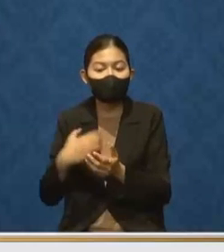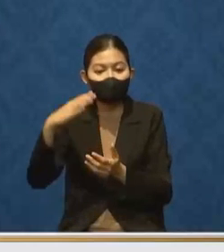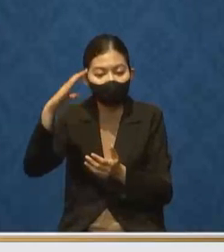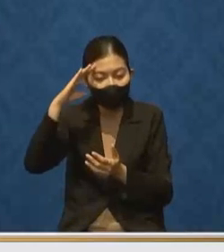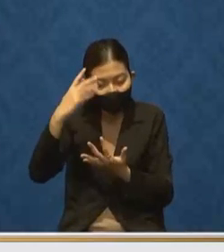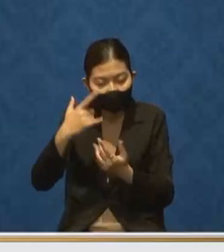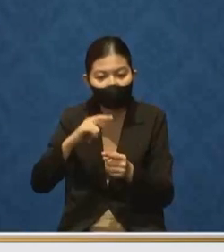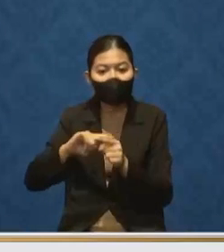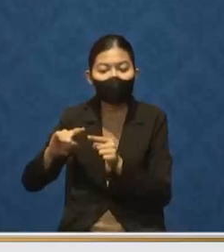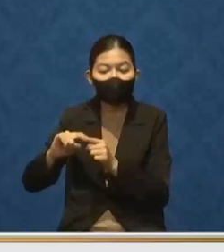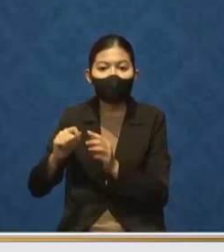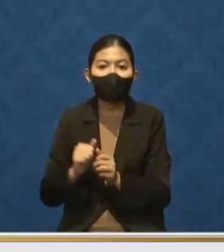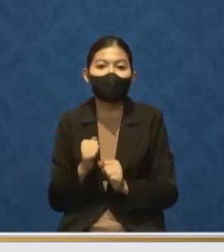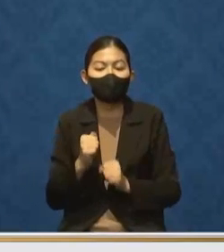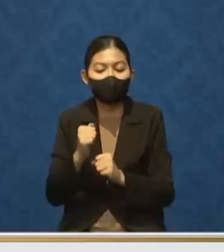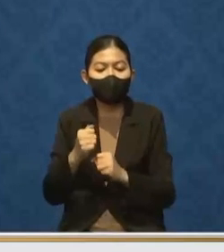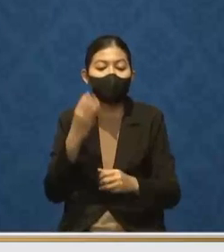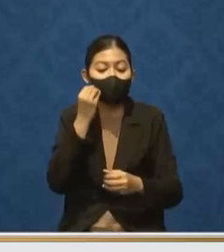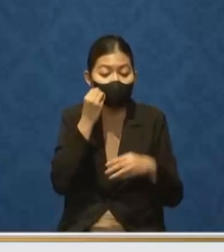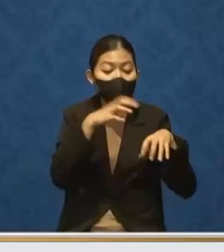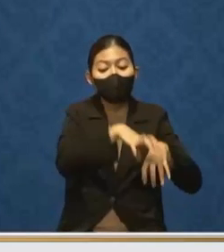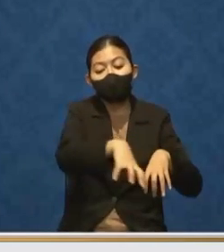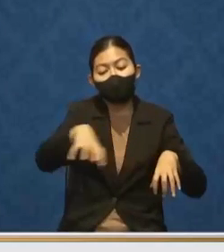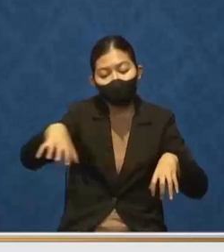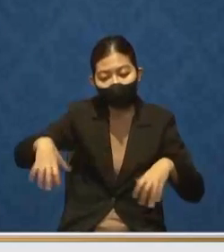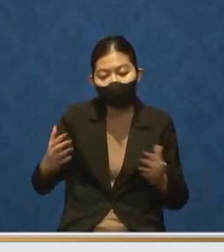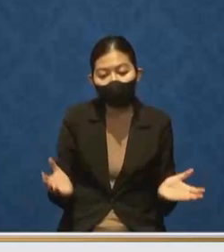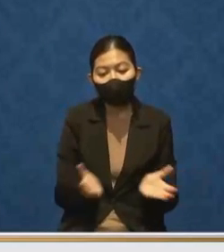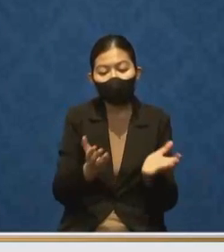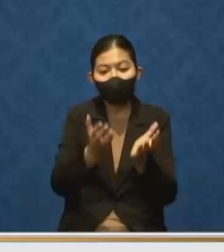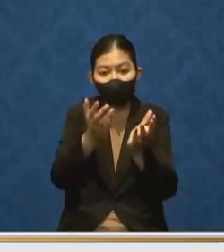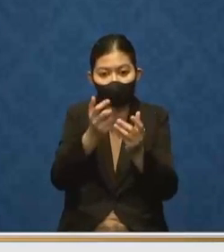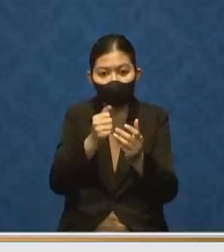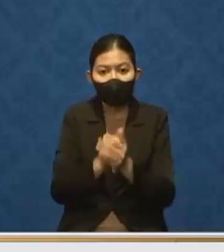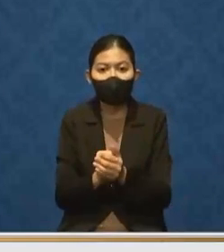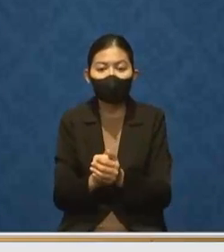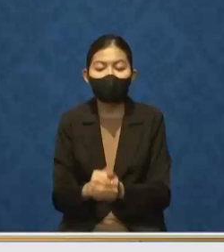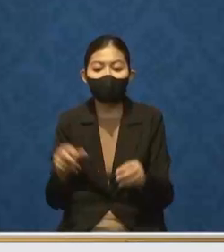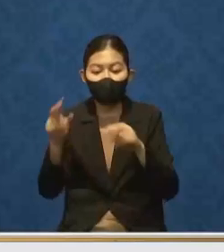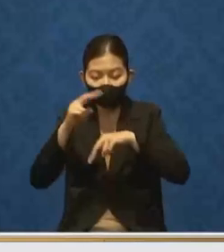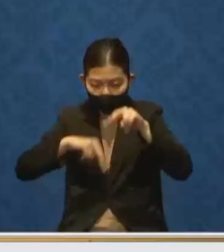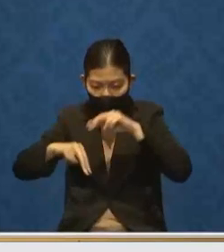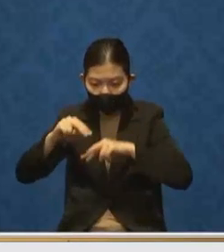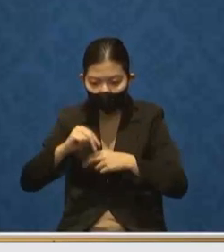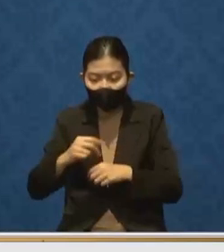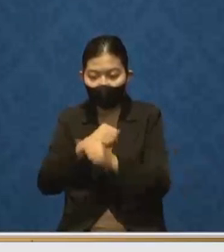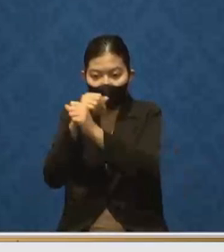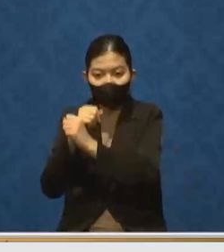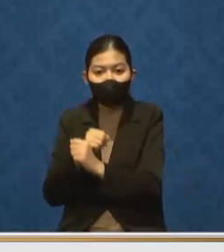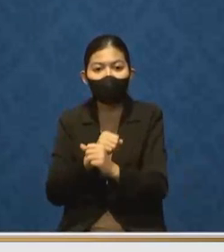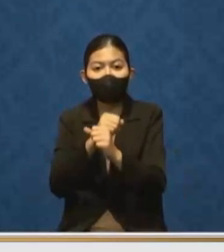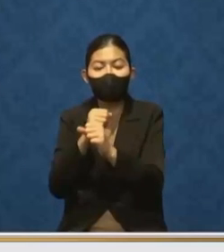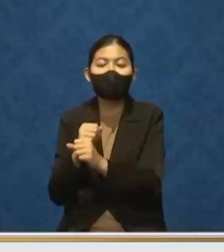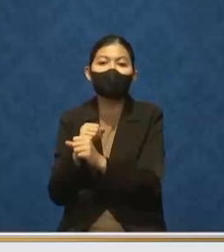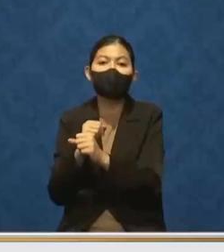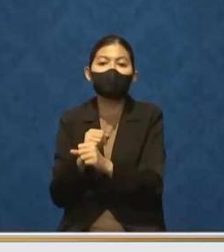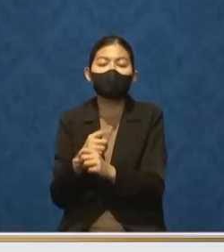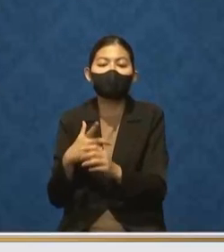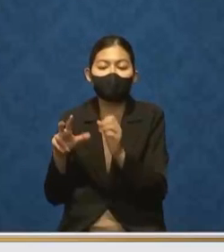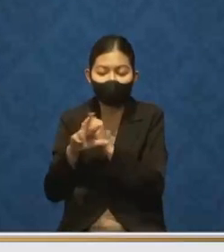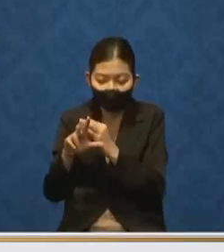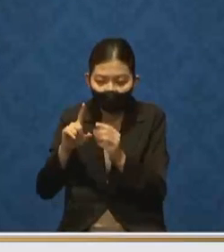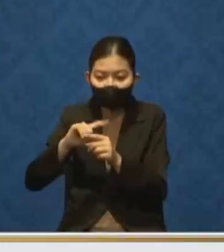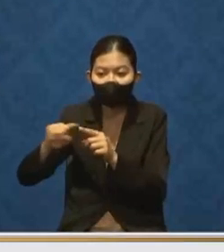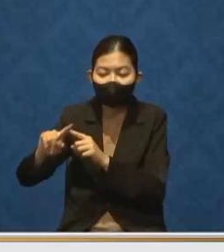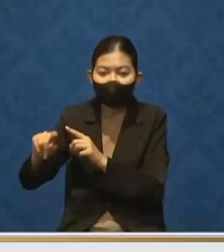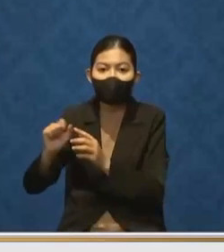บายของรัฐผ่านกลไกหมู่บ้านเพิ่มประสิทธิภาพการปฏิบัติงานป้องกันและปราบปรามอาชญากรรมการบังคับใช้กฎหมายการอำนวยความยุติธรรม